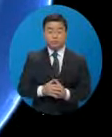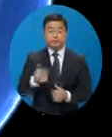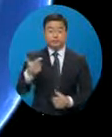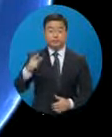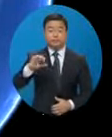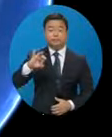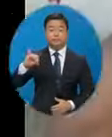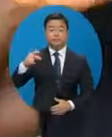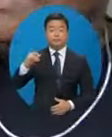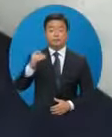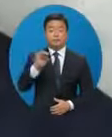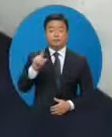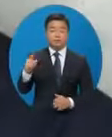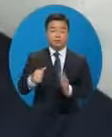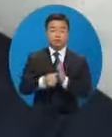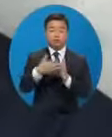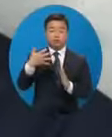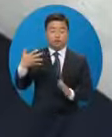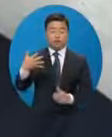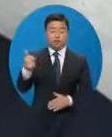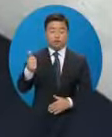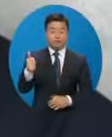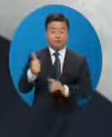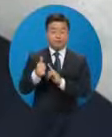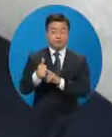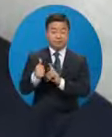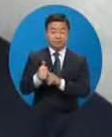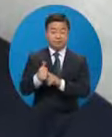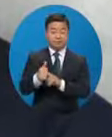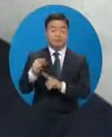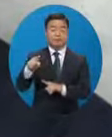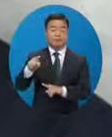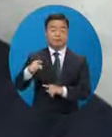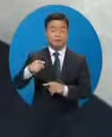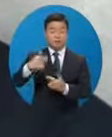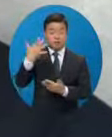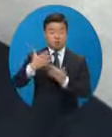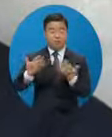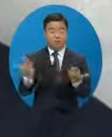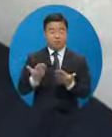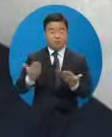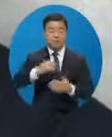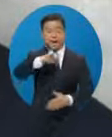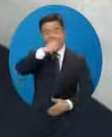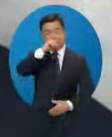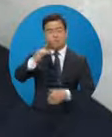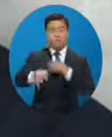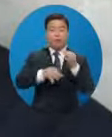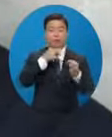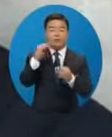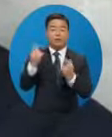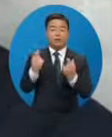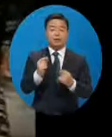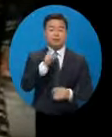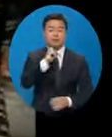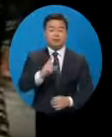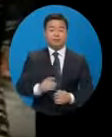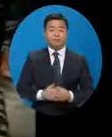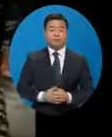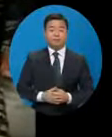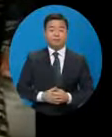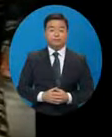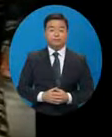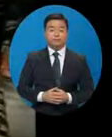나이지리아의 유명한 영화감독인 랜슬러 디도우는 날리우드를 아프리카의 목소리라고 표현하기도 했는데요.